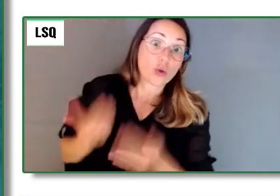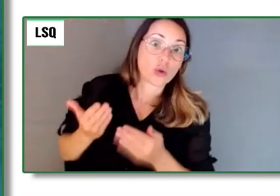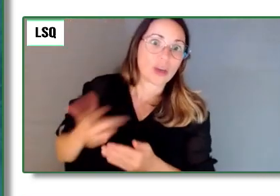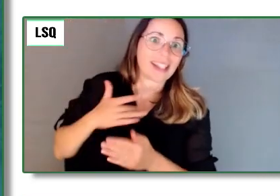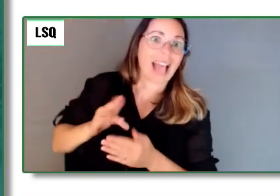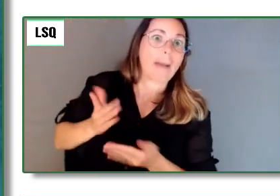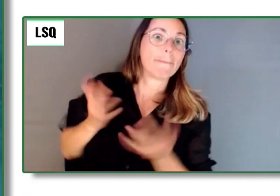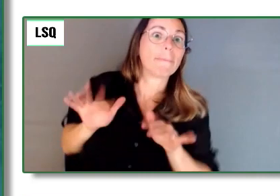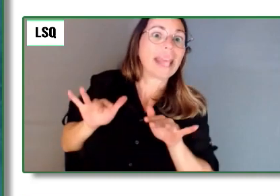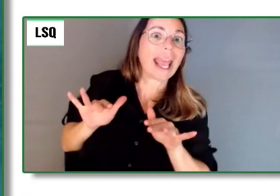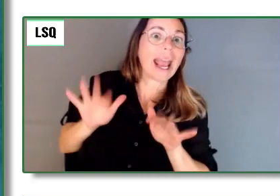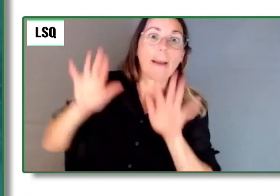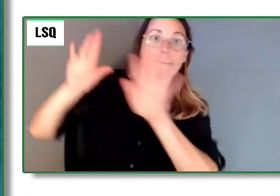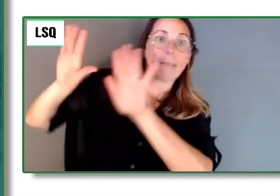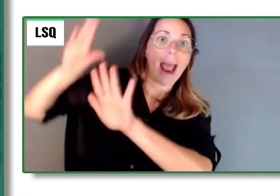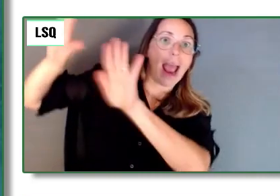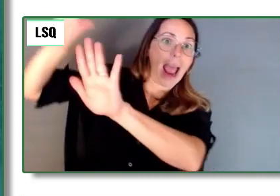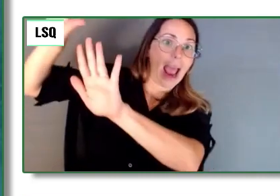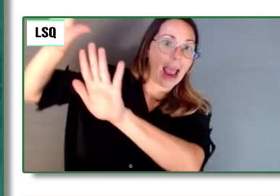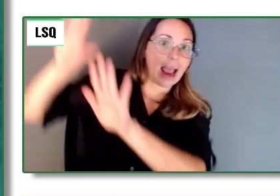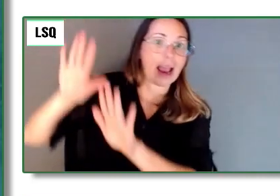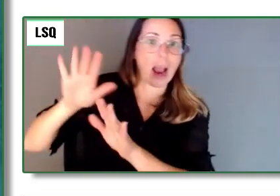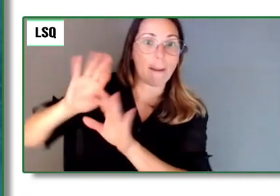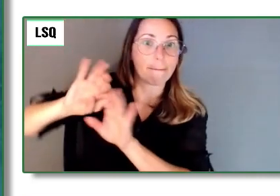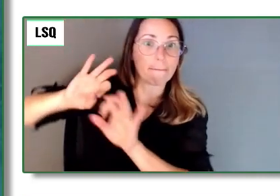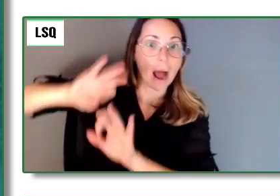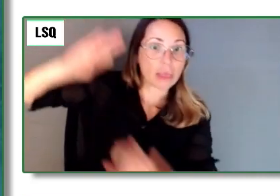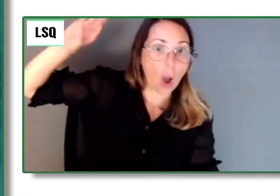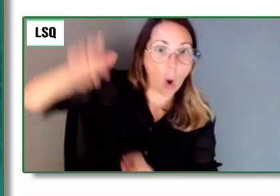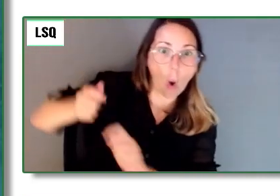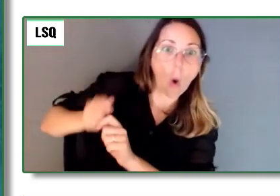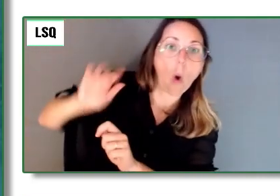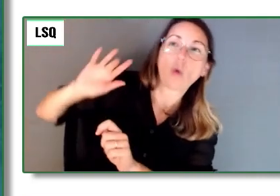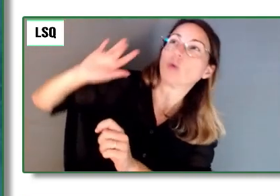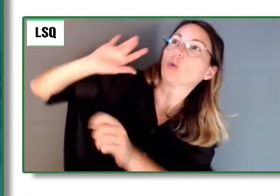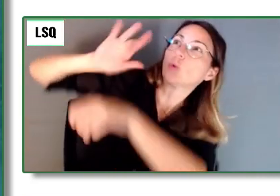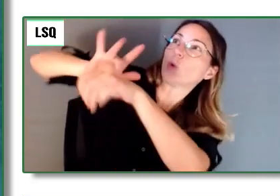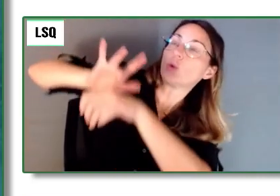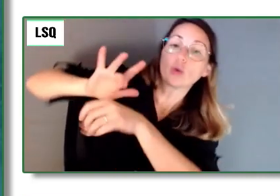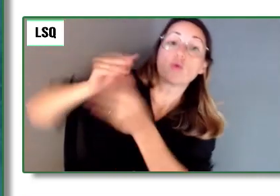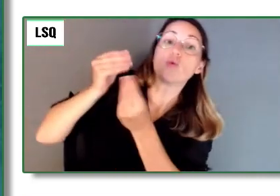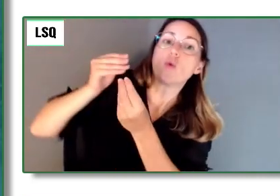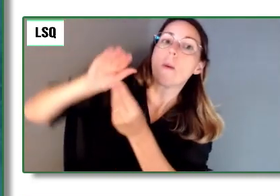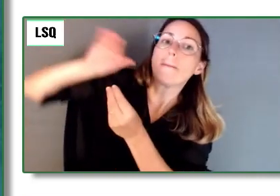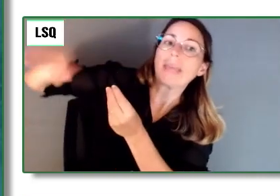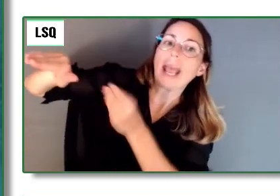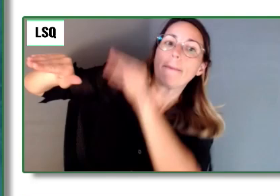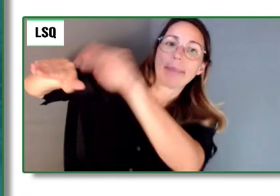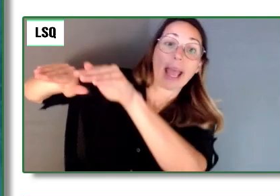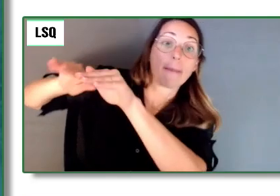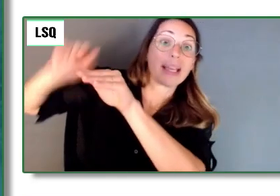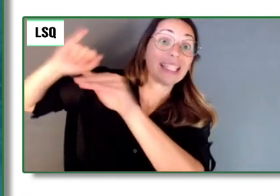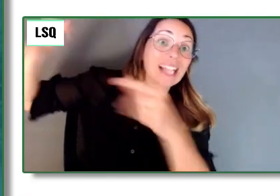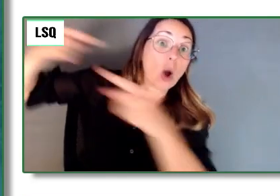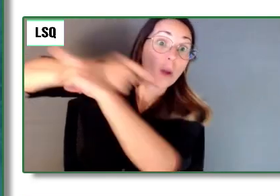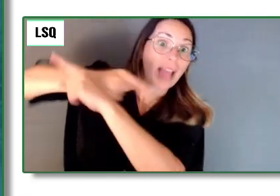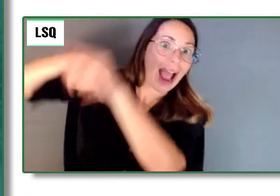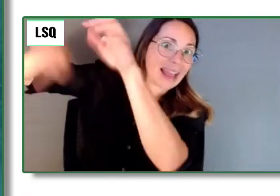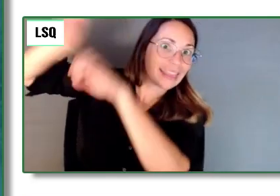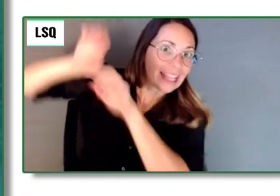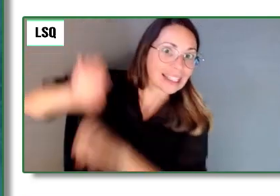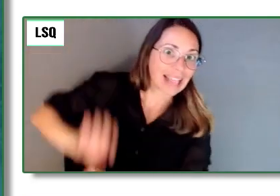vous descendez, c'est pas facile parce qu'il faut vraiment trouver, on ne sait pas si c'est 2 pieds ou 20 mètres. C'est là où ça devient plus technique. Il y a